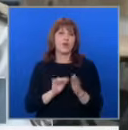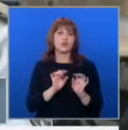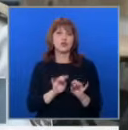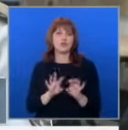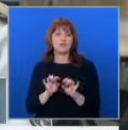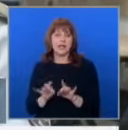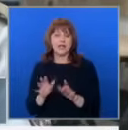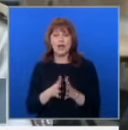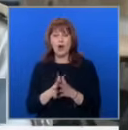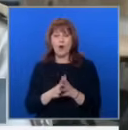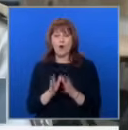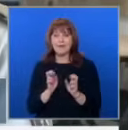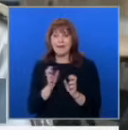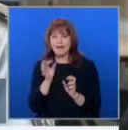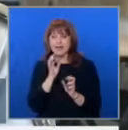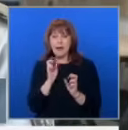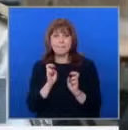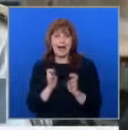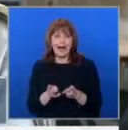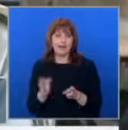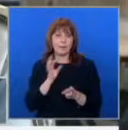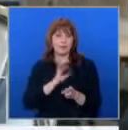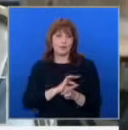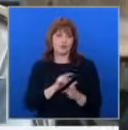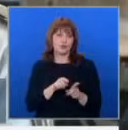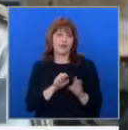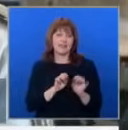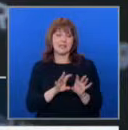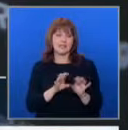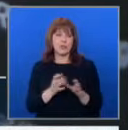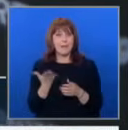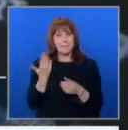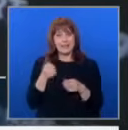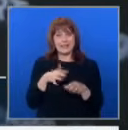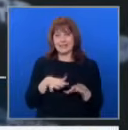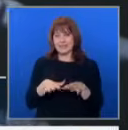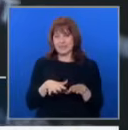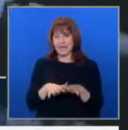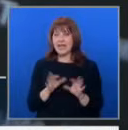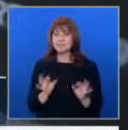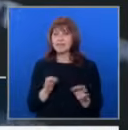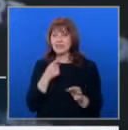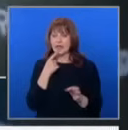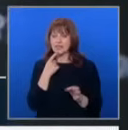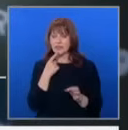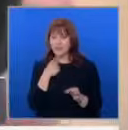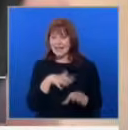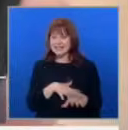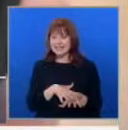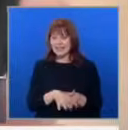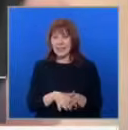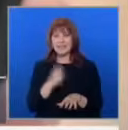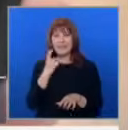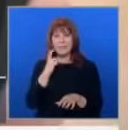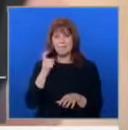хората да получат известие от системата BG Alert преди случило се земетресение. Специалистите уточняват, че системата BG Alert